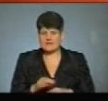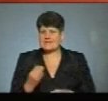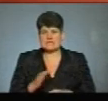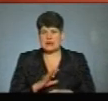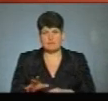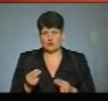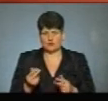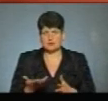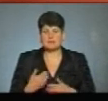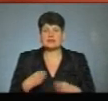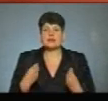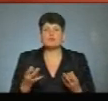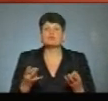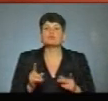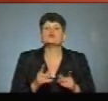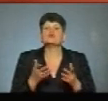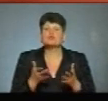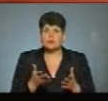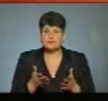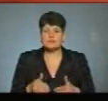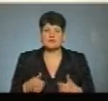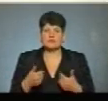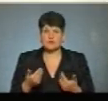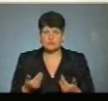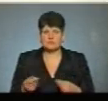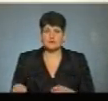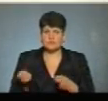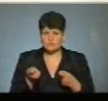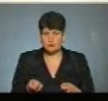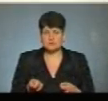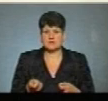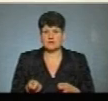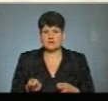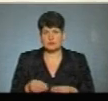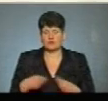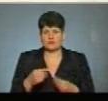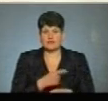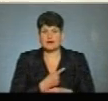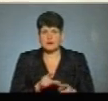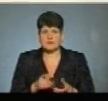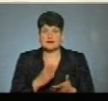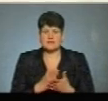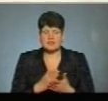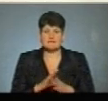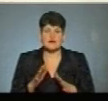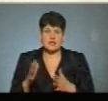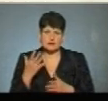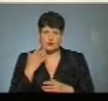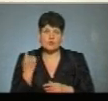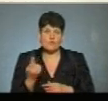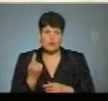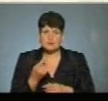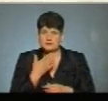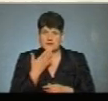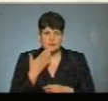Не цікавимо, нас не цікавлять кошти. Ми даємо потребу що? І вони доставляють і доставляються в лікарні. Є варіанти,